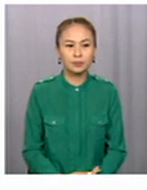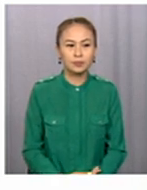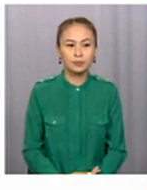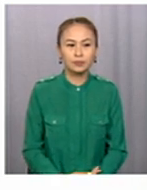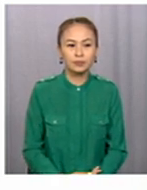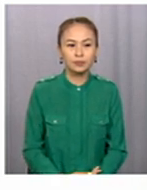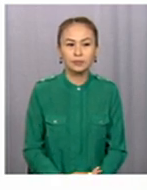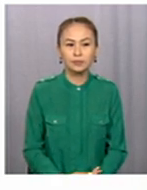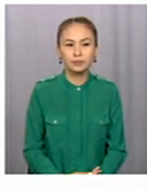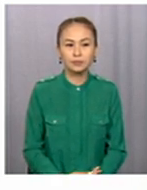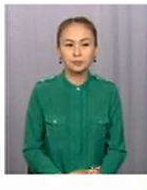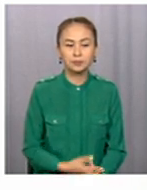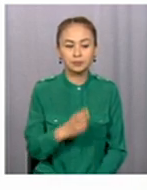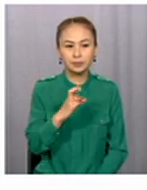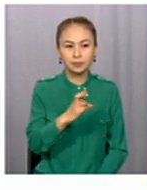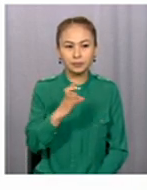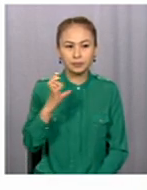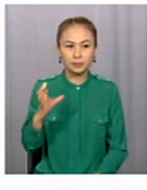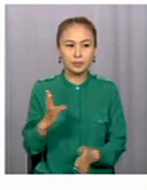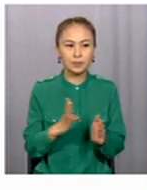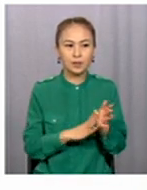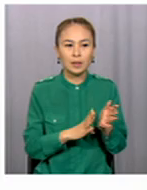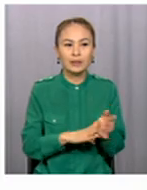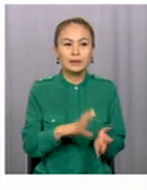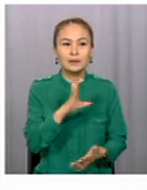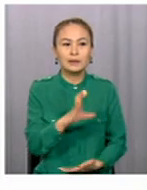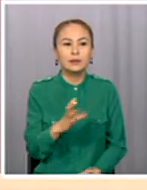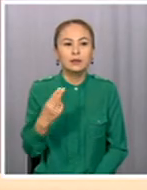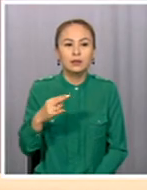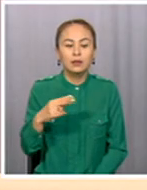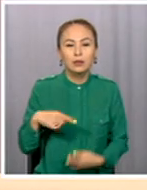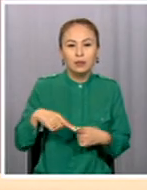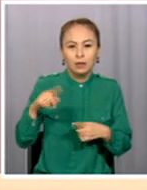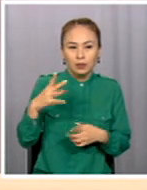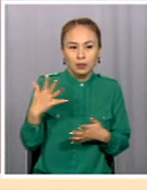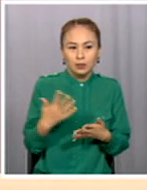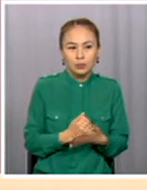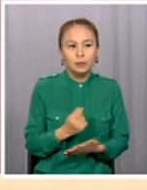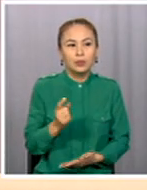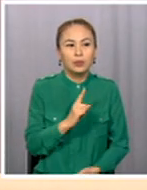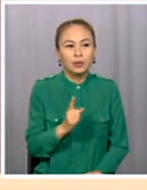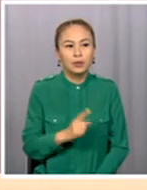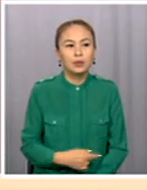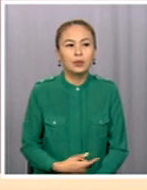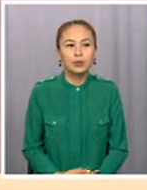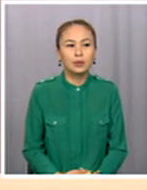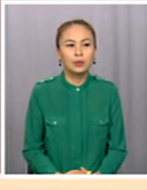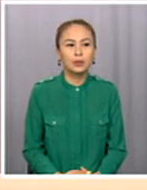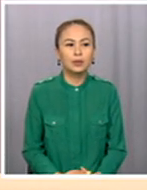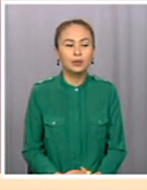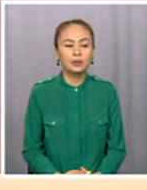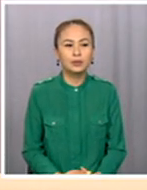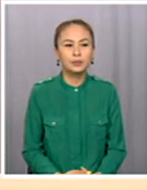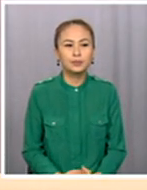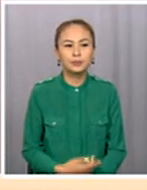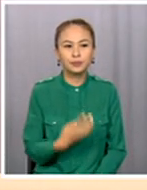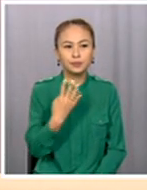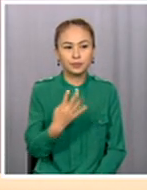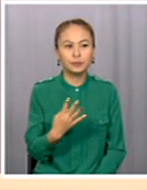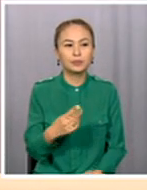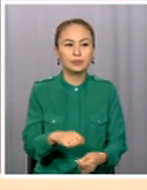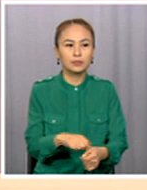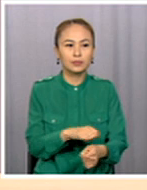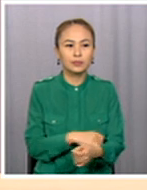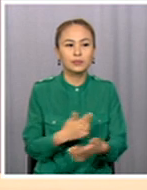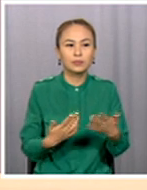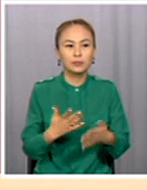екен. Ал СД қабырғасының ұзындығын табу үшін, яғни 4 метрге қысқа болса, 9